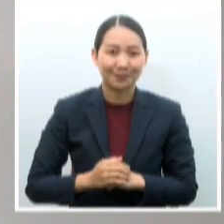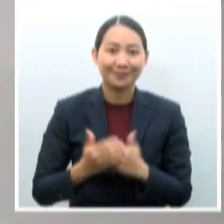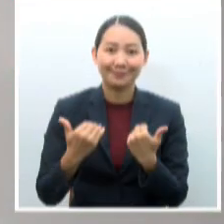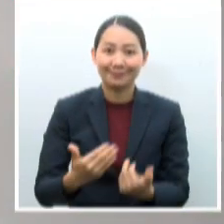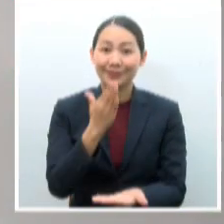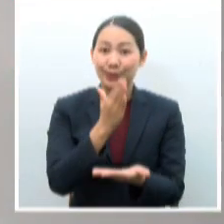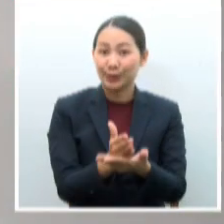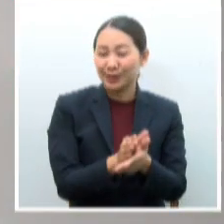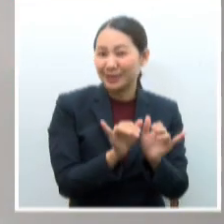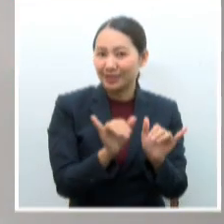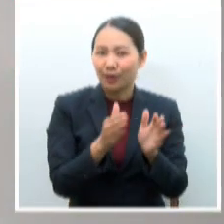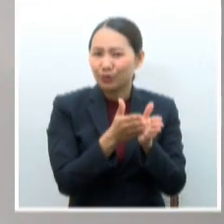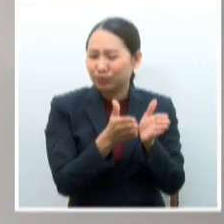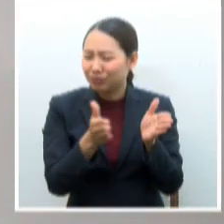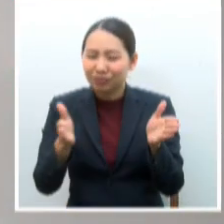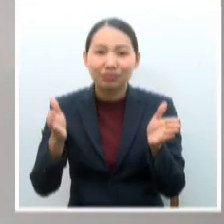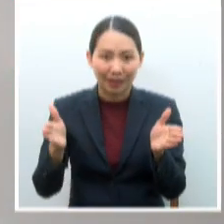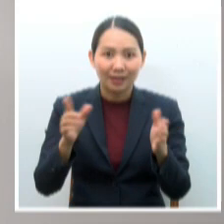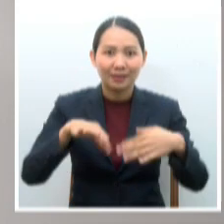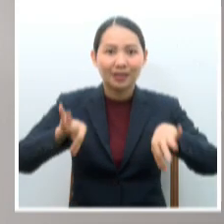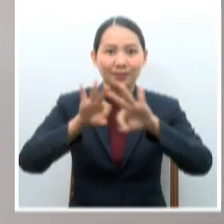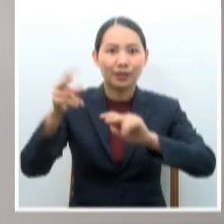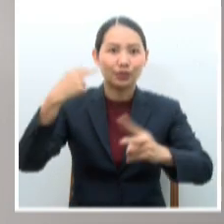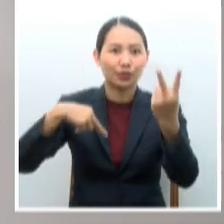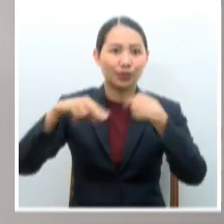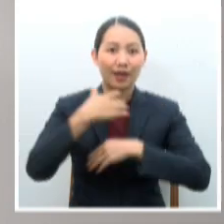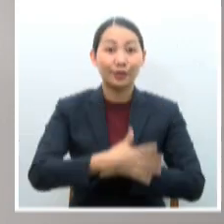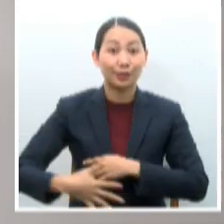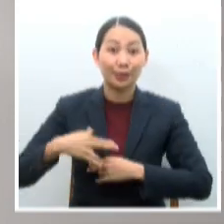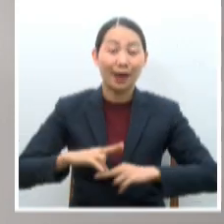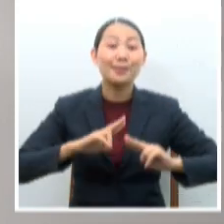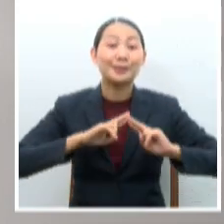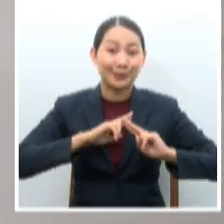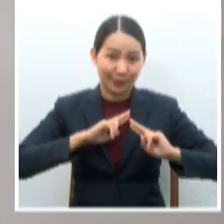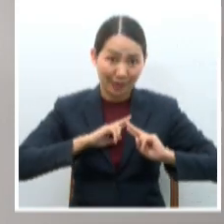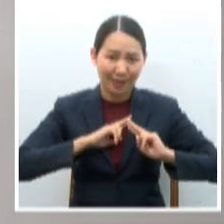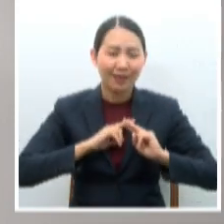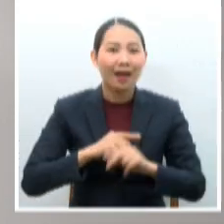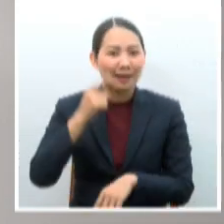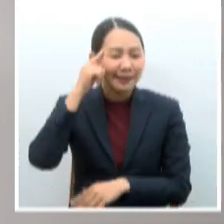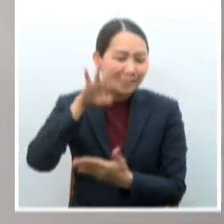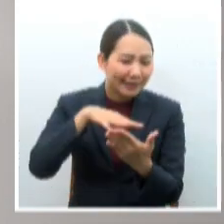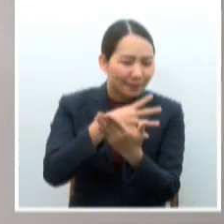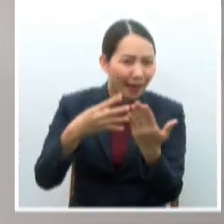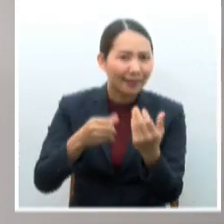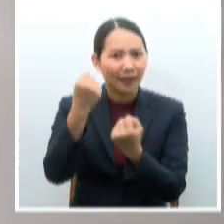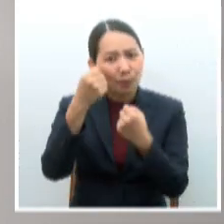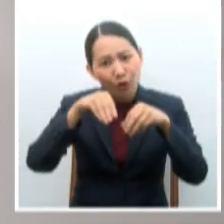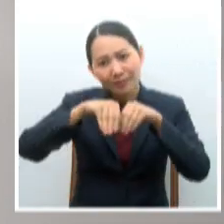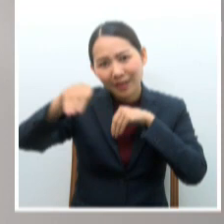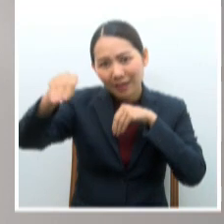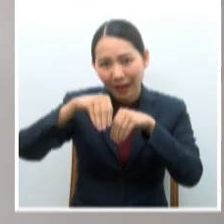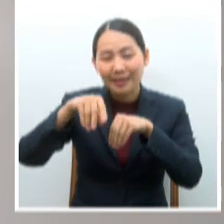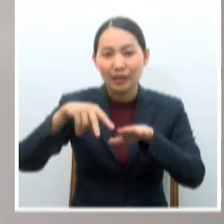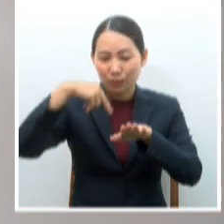นี้นะคะก็ต้องดูแลสุขภาพตัวเองด้วยบางท่านเนี่ยมีการวางแผนการเดินทางกันแบบยาวๆอย่าลืมเช็คสภาพรถเช็คส